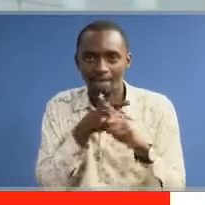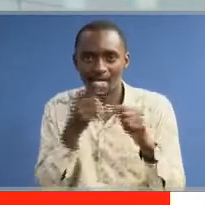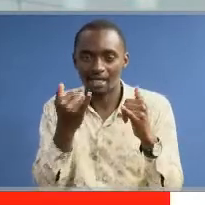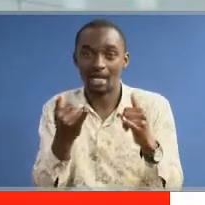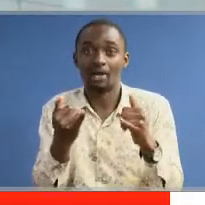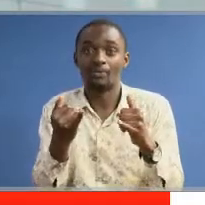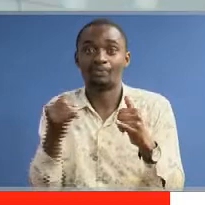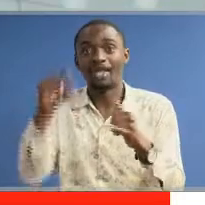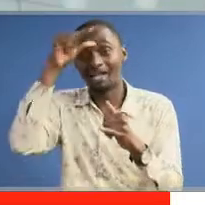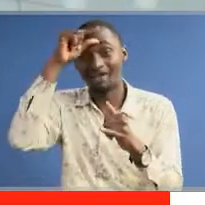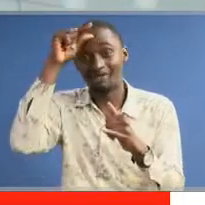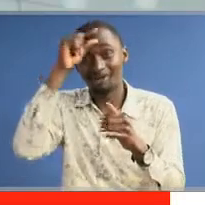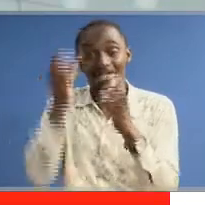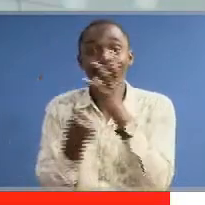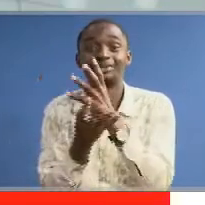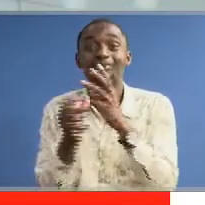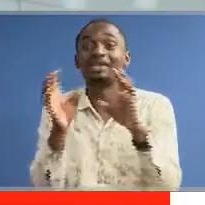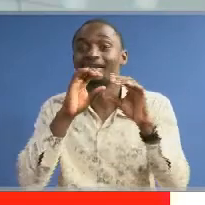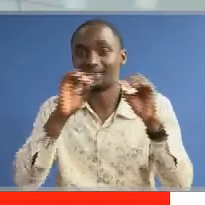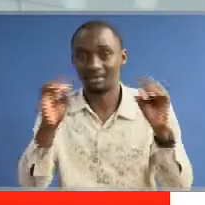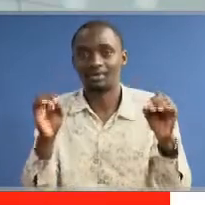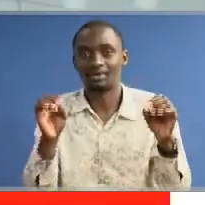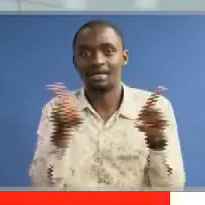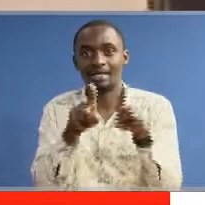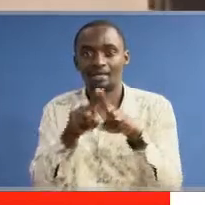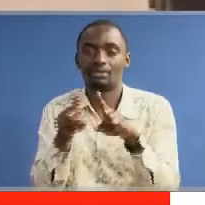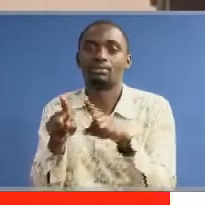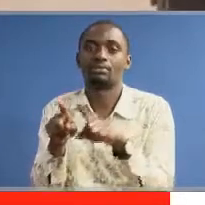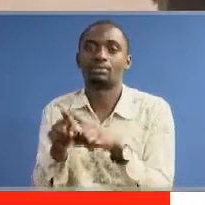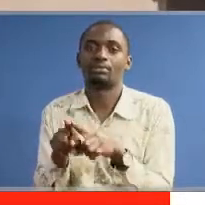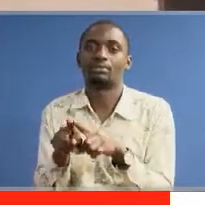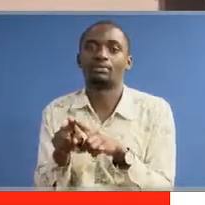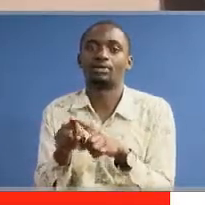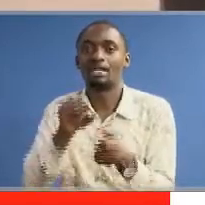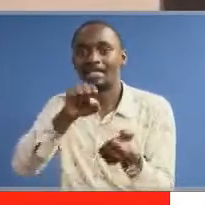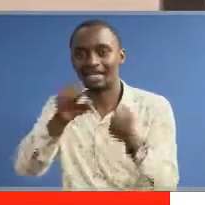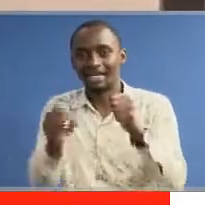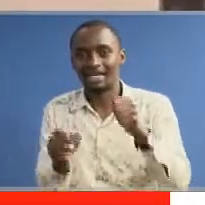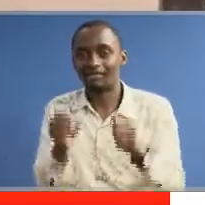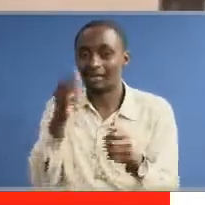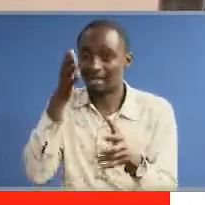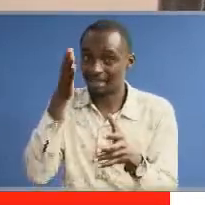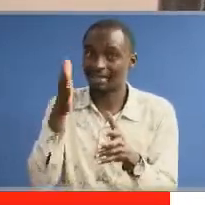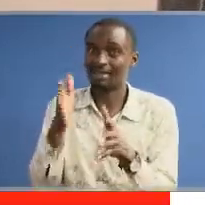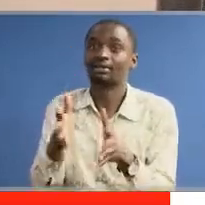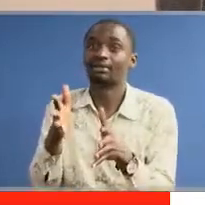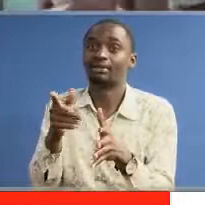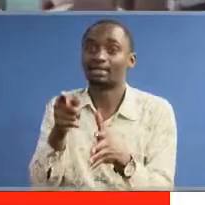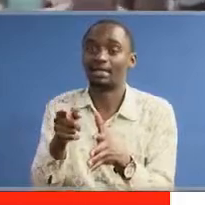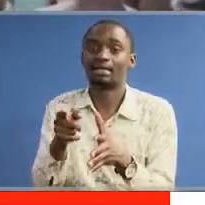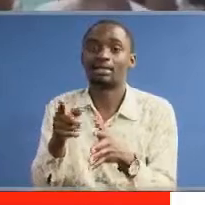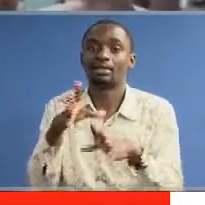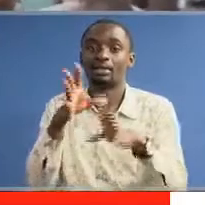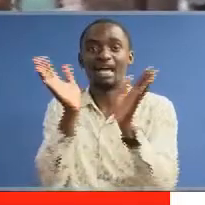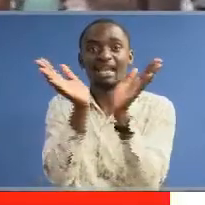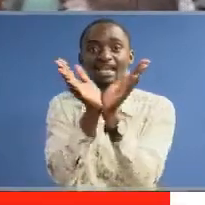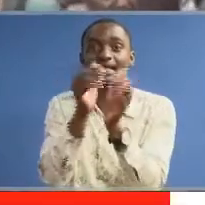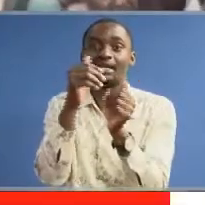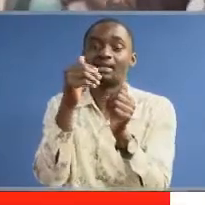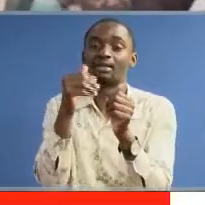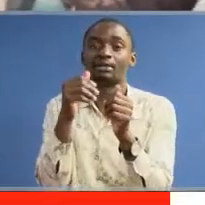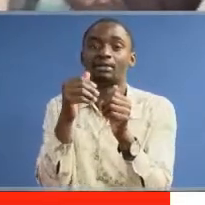ambao wamepokea kutoka kwa serikali. Kando na hiyo na kuhakikisha dereva aliyemgonga mama huyo anakamatwa na